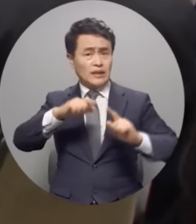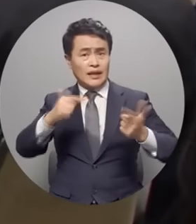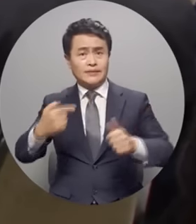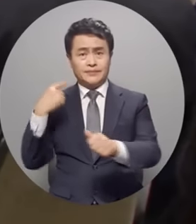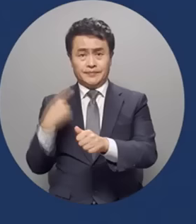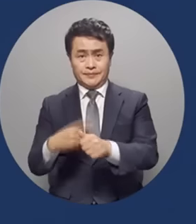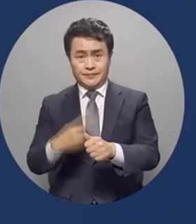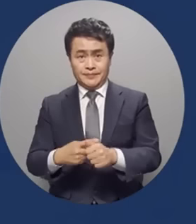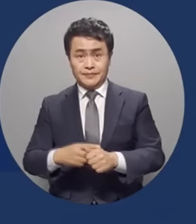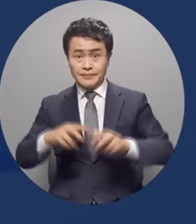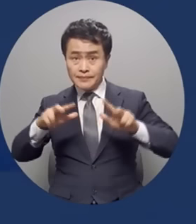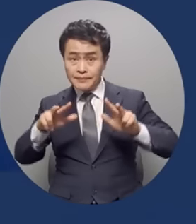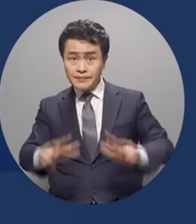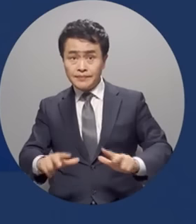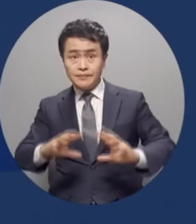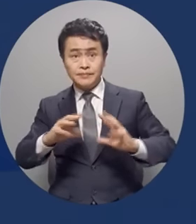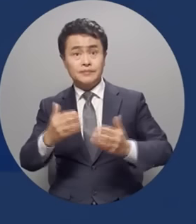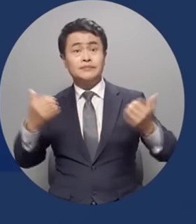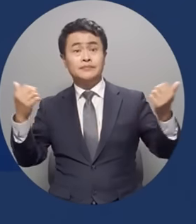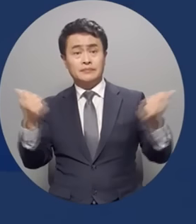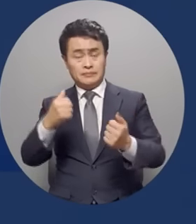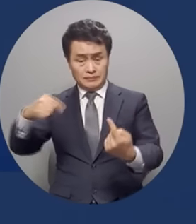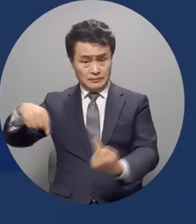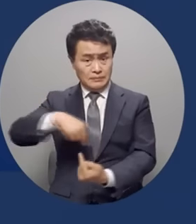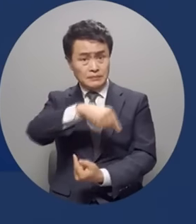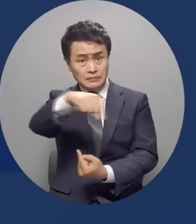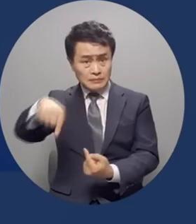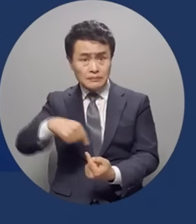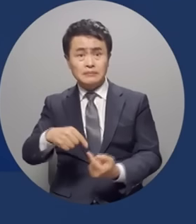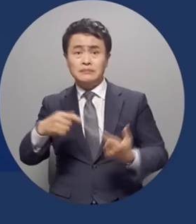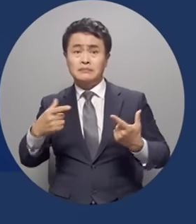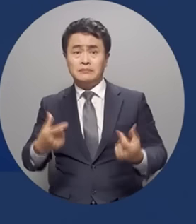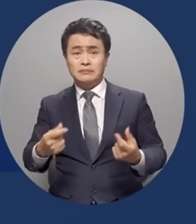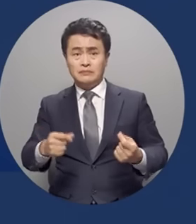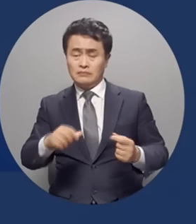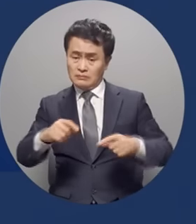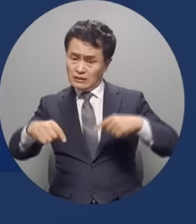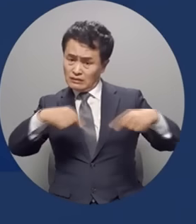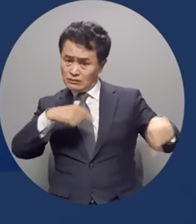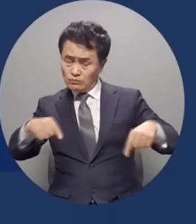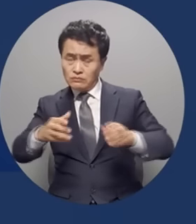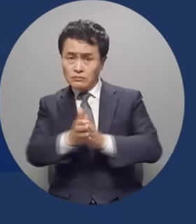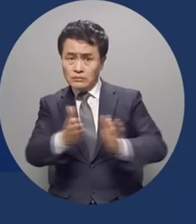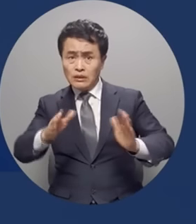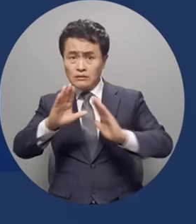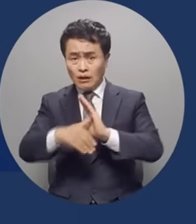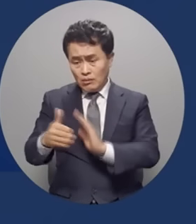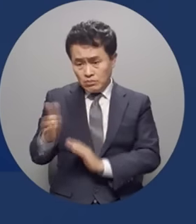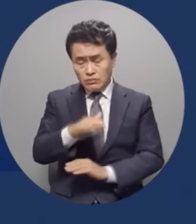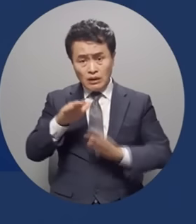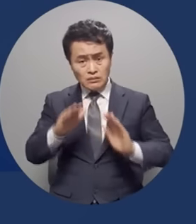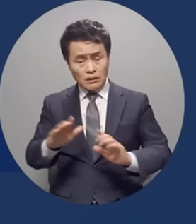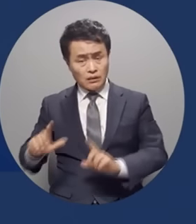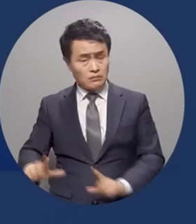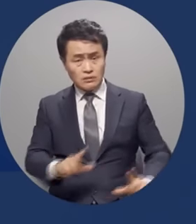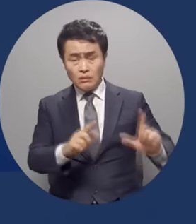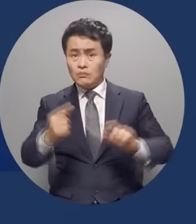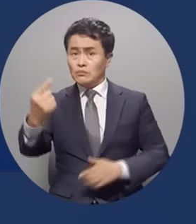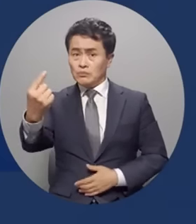비판했습니다 지금의이 국회 상황이 정치를 시작하면서부터 아니라 제가